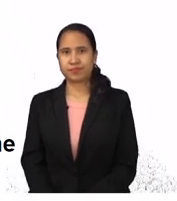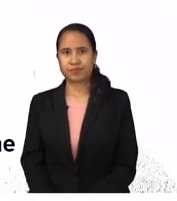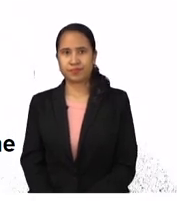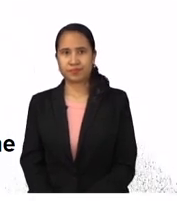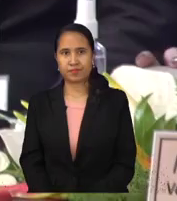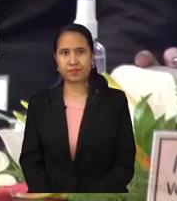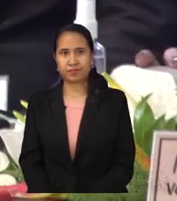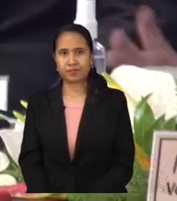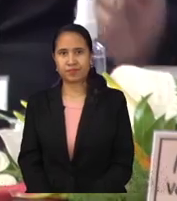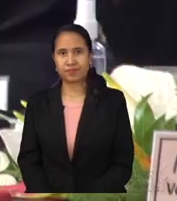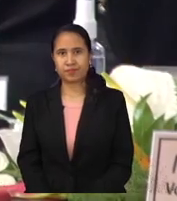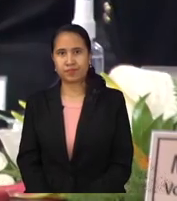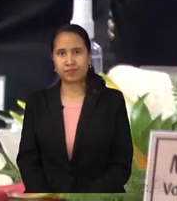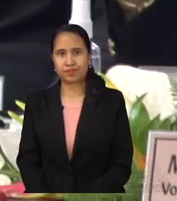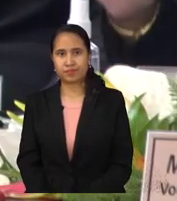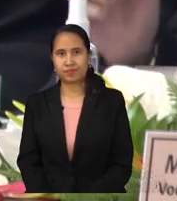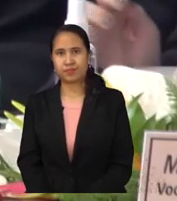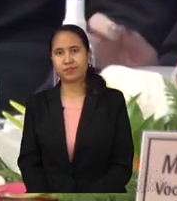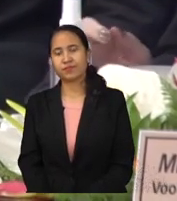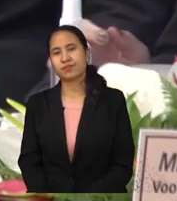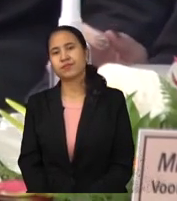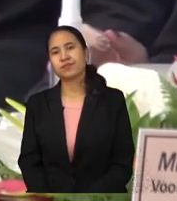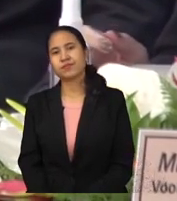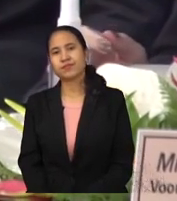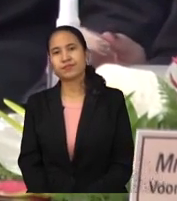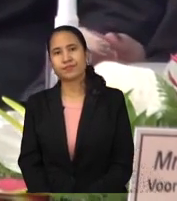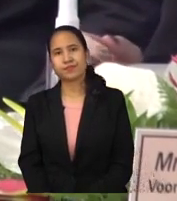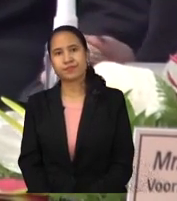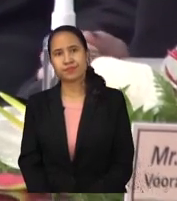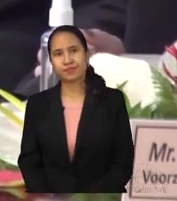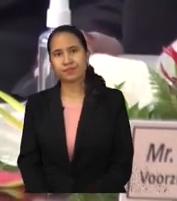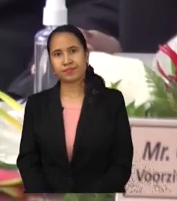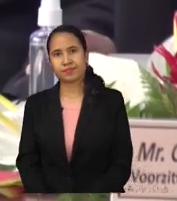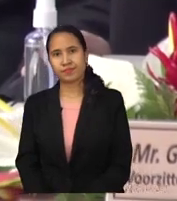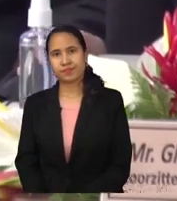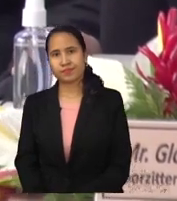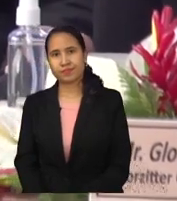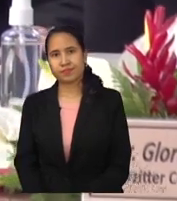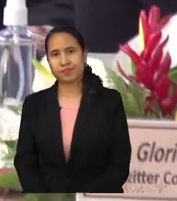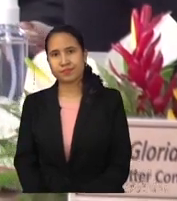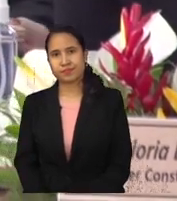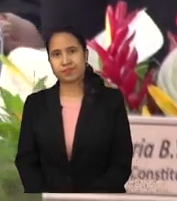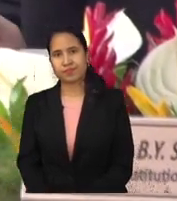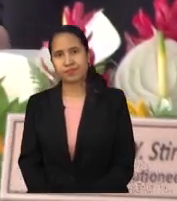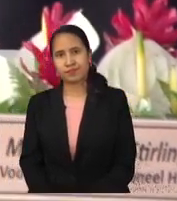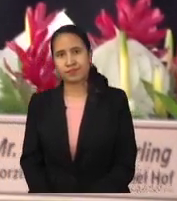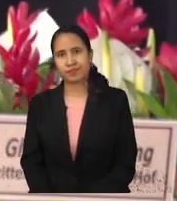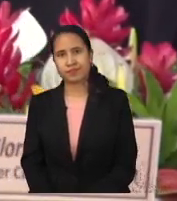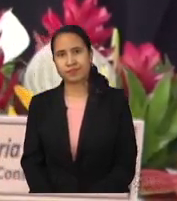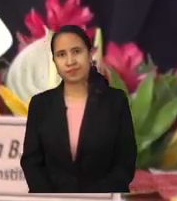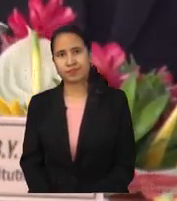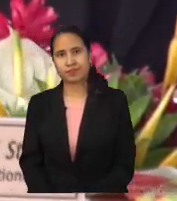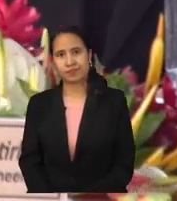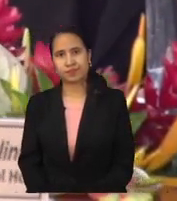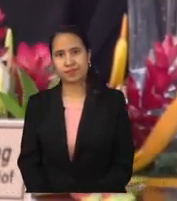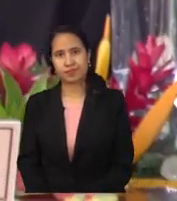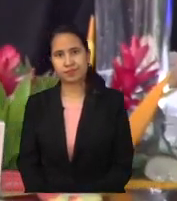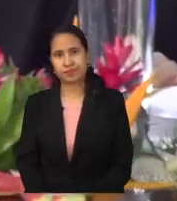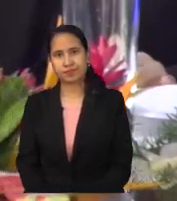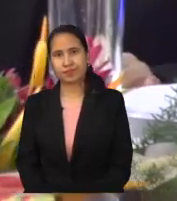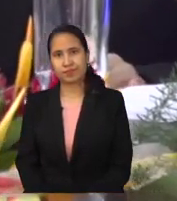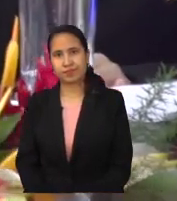In beeld brengen. Is al in beeld. De laatste hoofdstuk 7 zal in beeld komen. Is al in beeld.